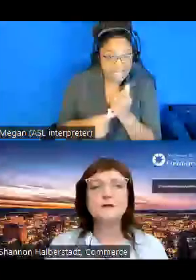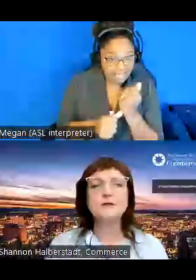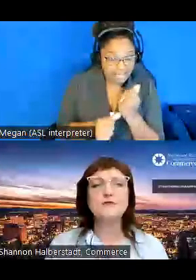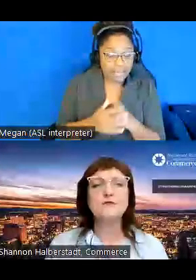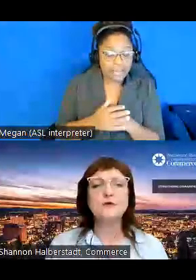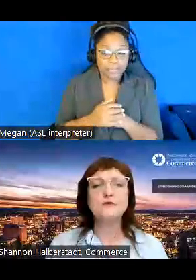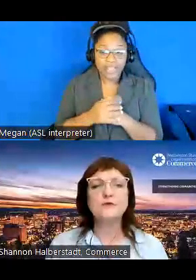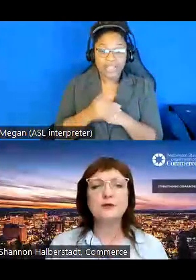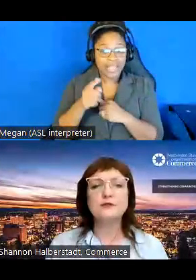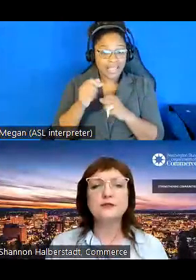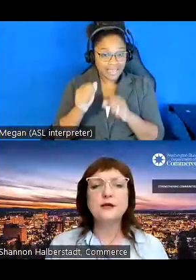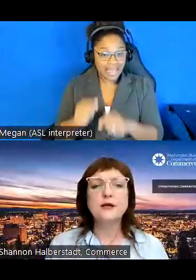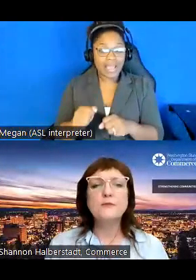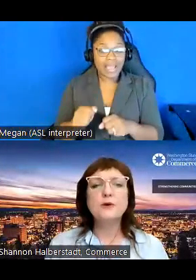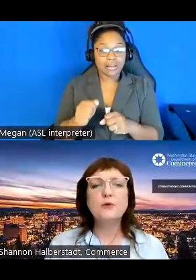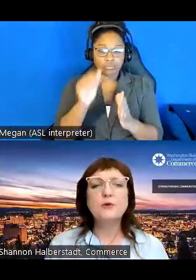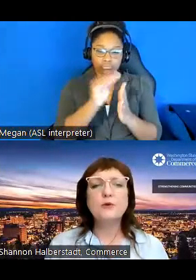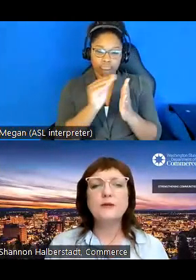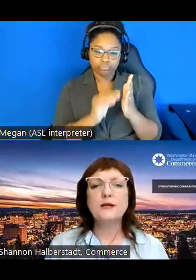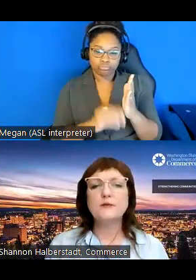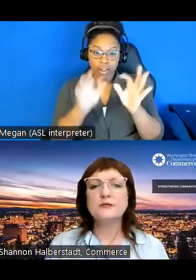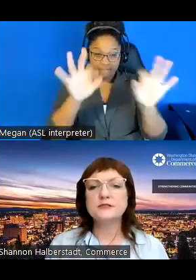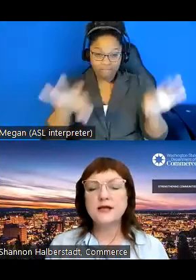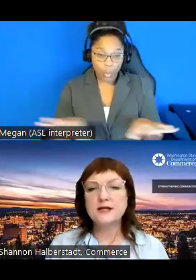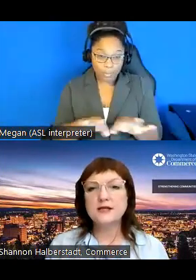때 도움을 요청할 수 있습니다.